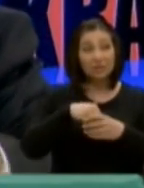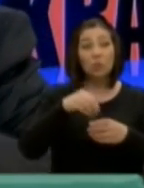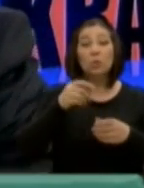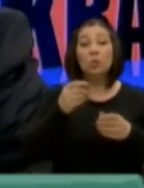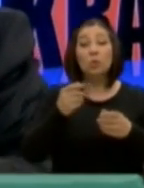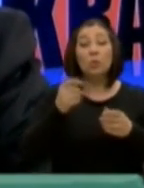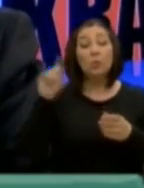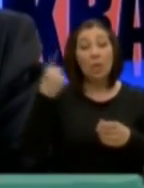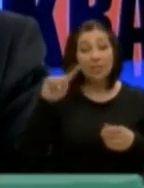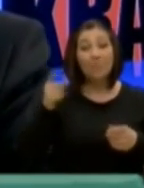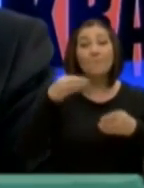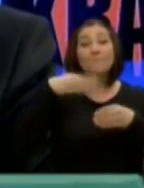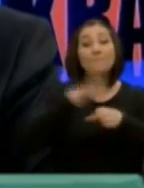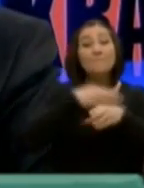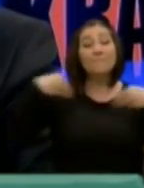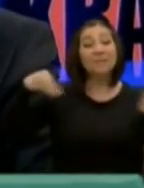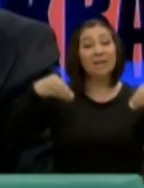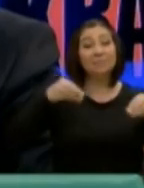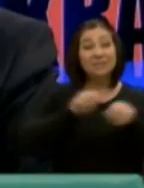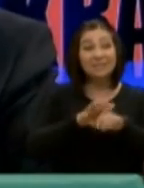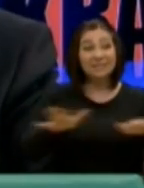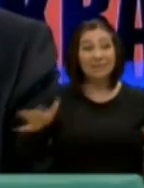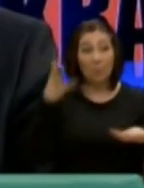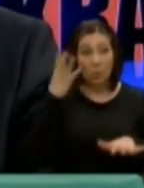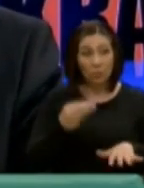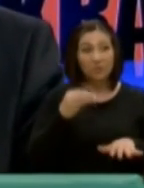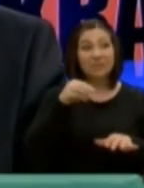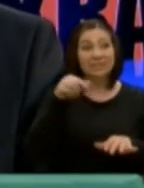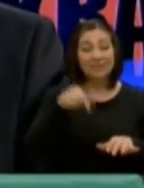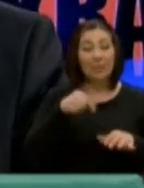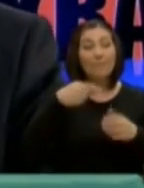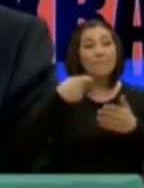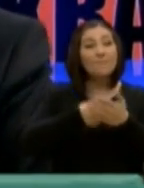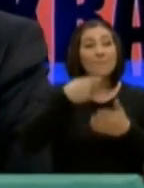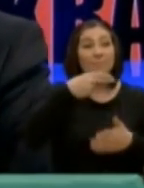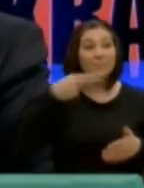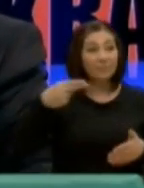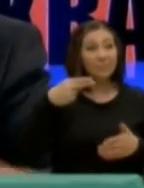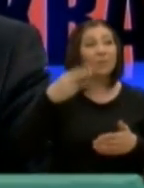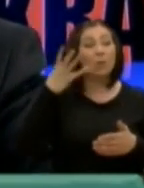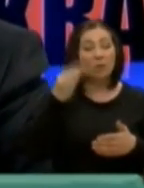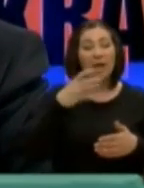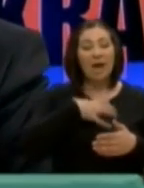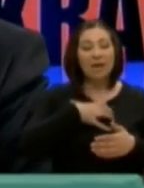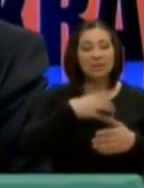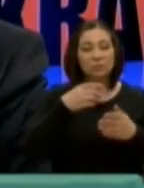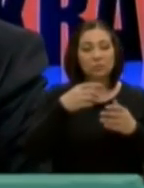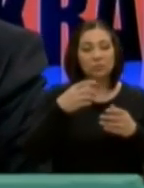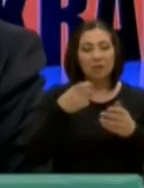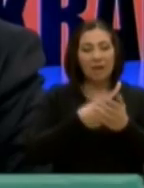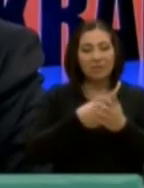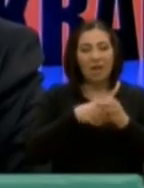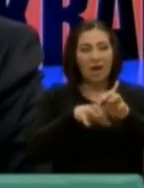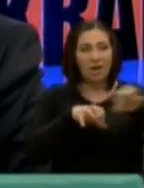yönetim ve pazarlama sistemi olduğu için, eskiden alamayı farka dedikleri, şimdi marka dediğimiz bir markayla herkes ürünü ayırdı.